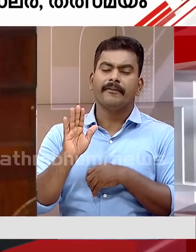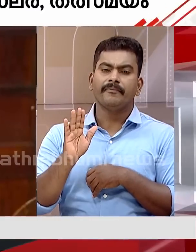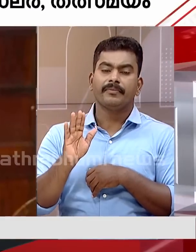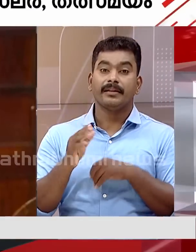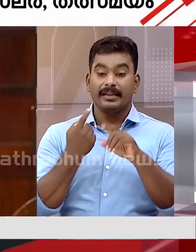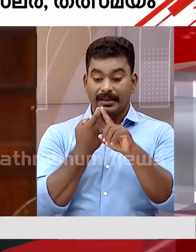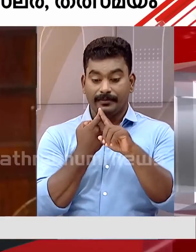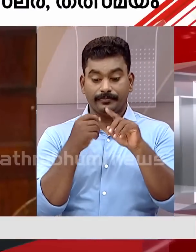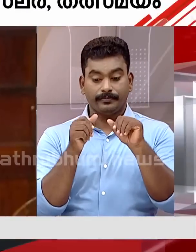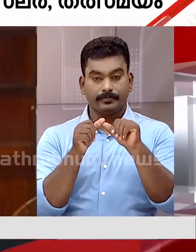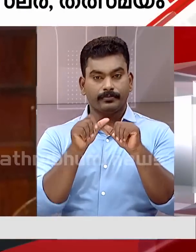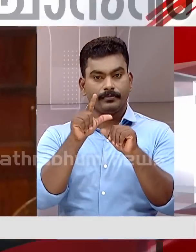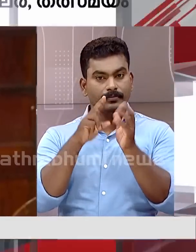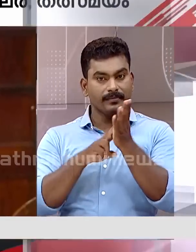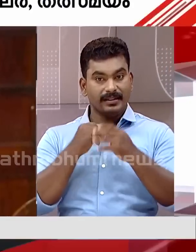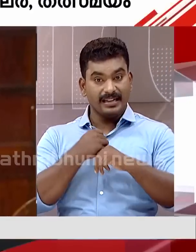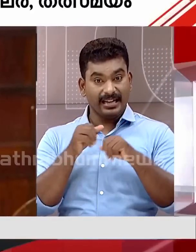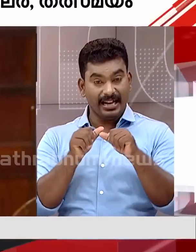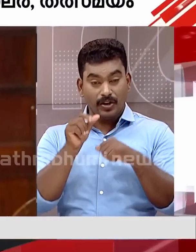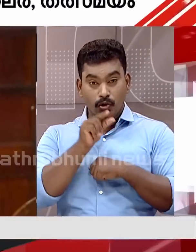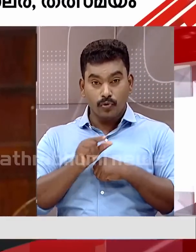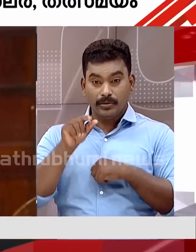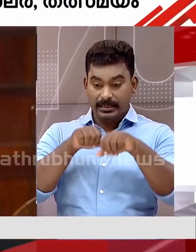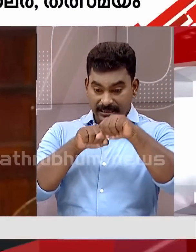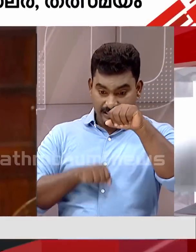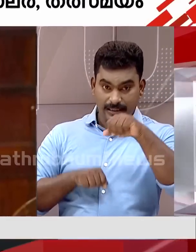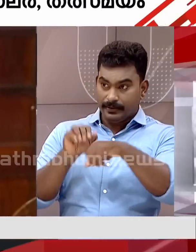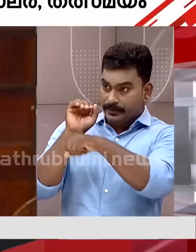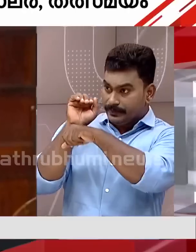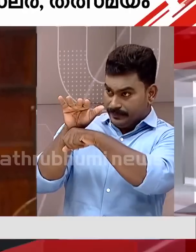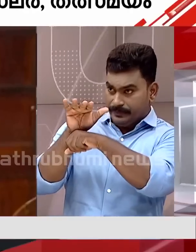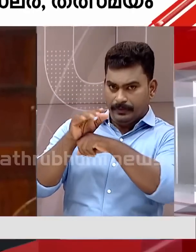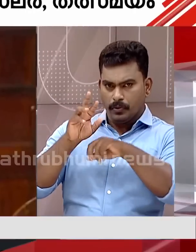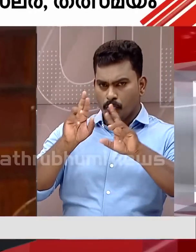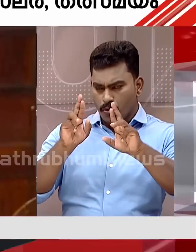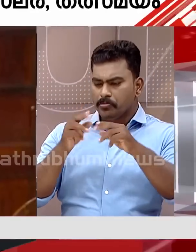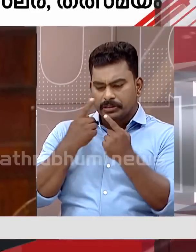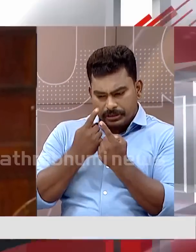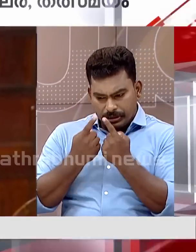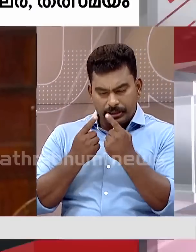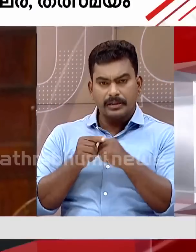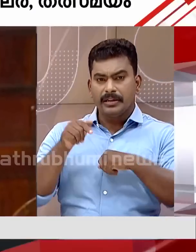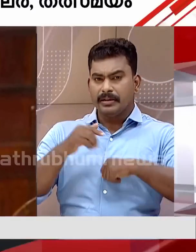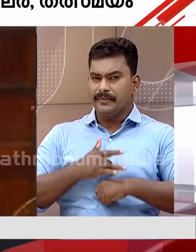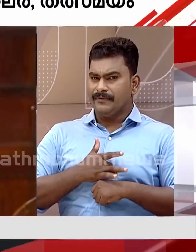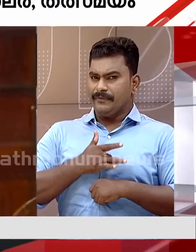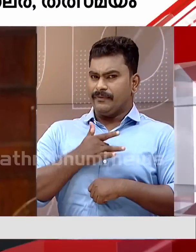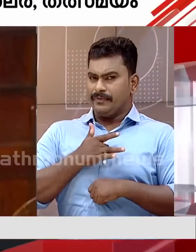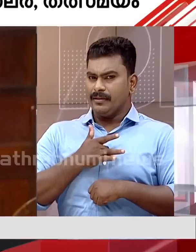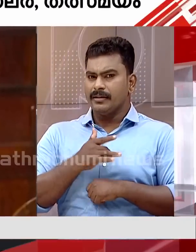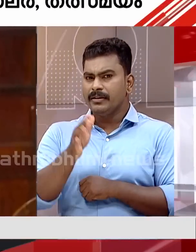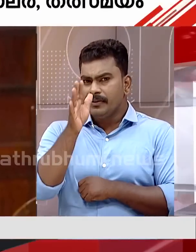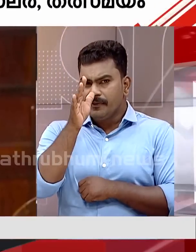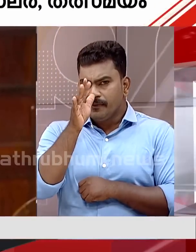കലിംഗ യൂണിവേഴ്സിറ്റിയോട് ഈ സർട്ടിഫിക്കറ്റിൻ്റെ ആധികാരികതയെക്കുറിച്ച് ചോദിക്കാൻ പോവുകയാണ്. പ്രഥമ ദൃഷ്ട്യാ ഇത് വ്യാജ